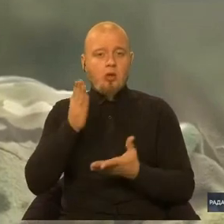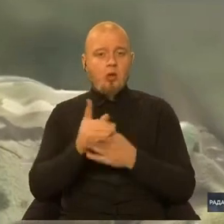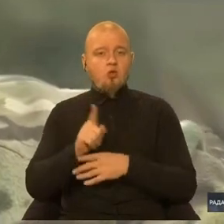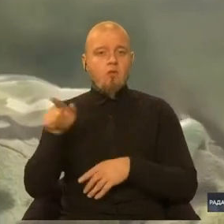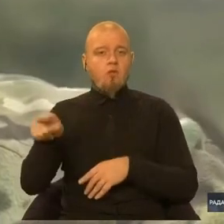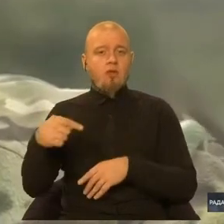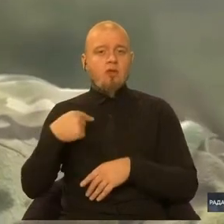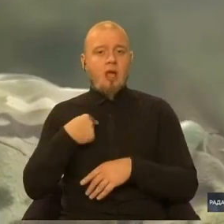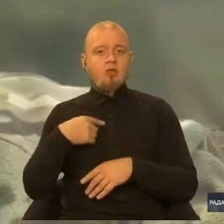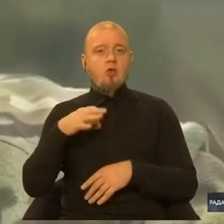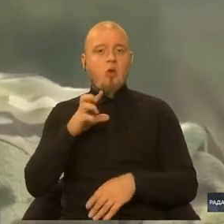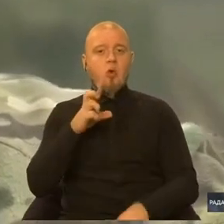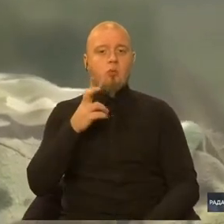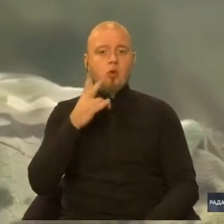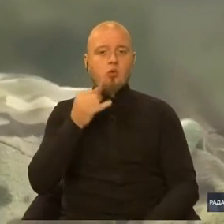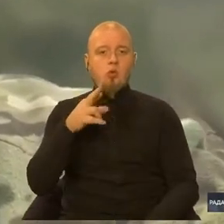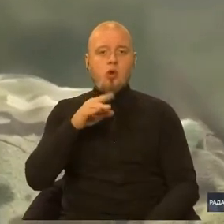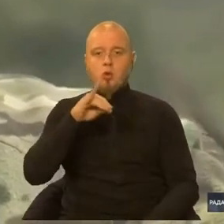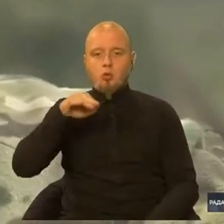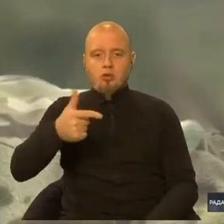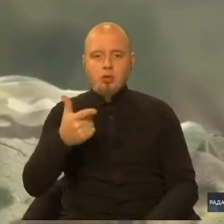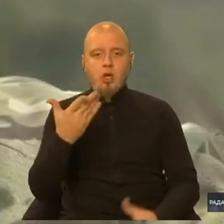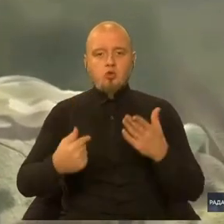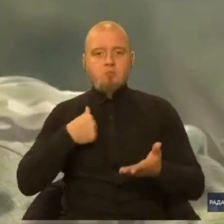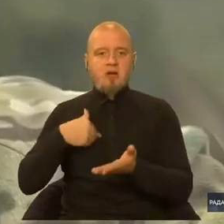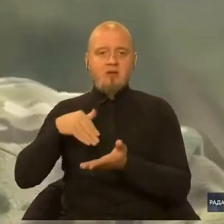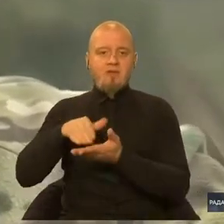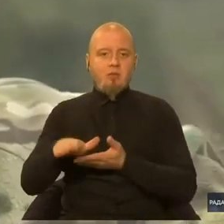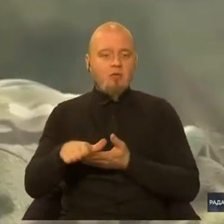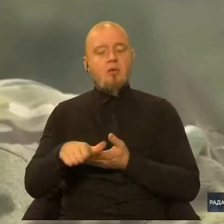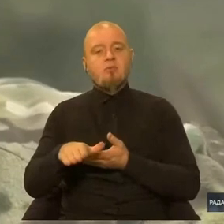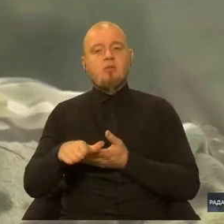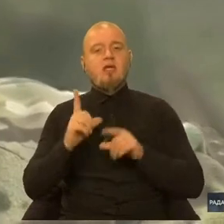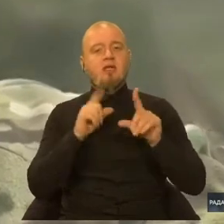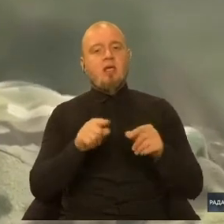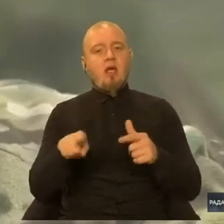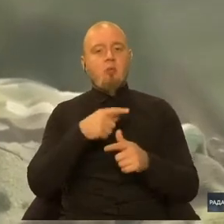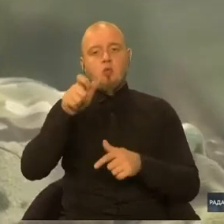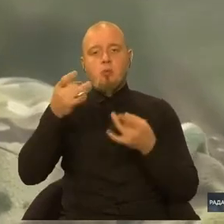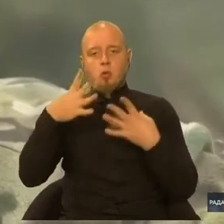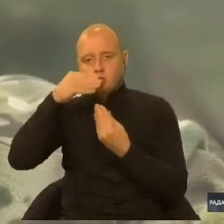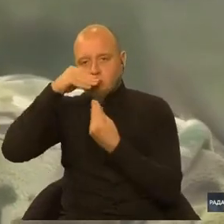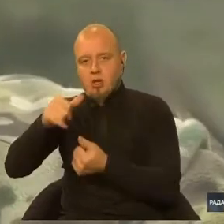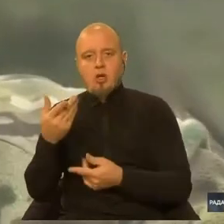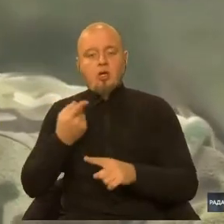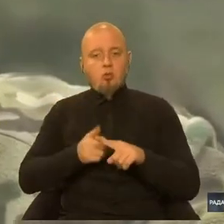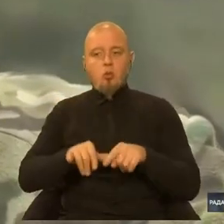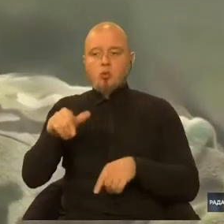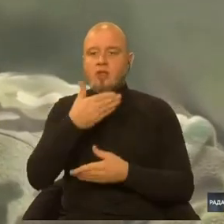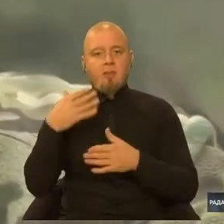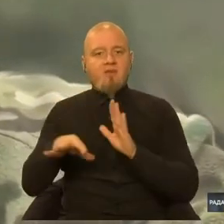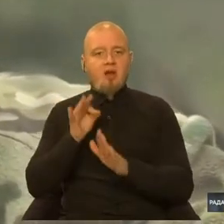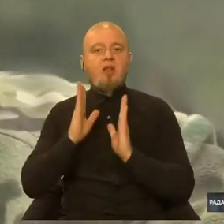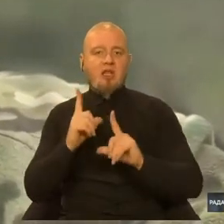вони нас обнуляють, якщо ми відмовляємося йти, або люди просто зникають, тому в них немає варіантів, і тільки